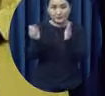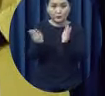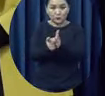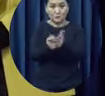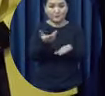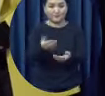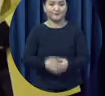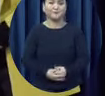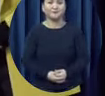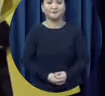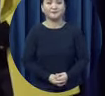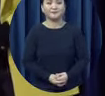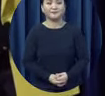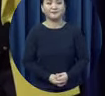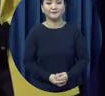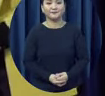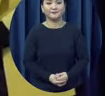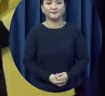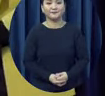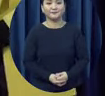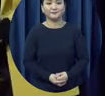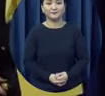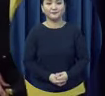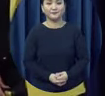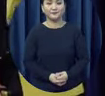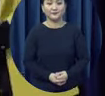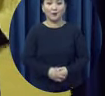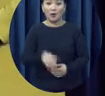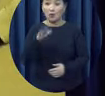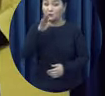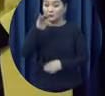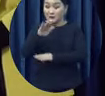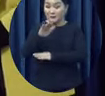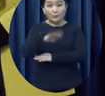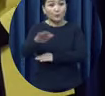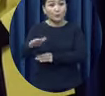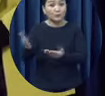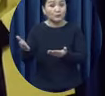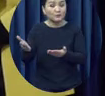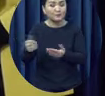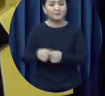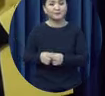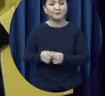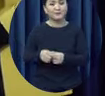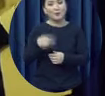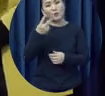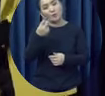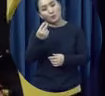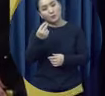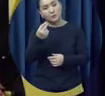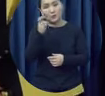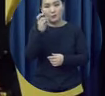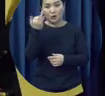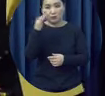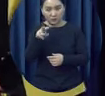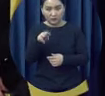юм а. За хүүхдэд бол хүүхэд тийм ээ өсвөр насны хүүхэд маань бол аль болох нөгөө үнэн зөв бодтой их